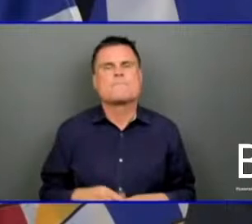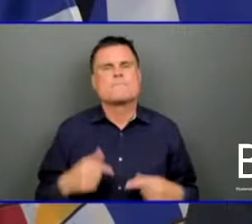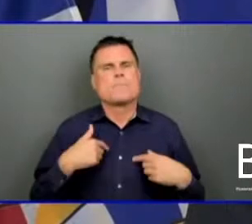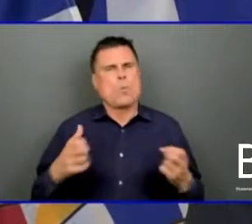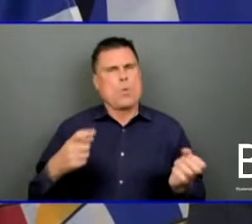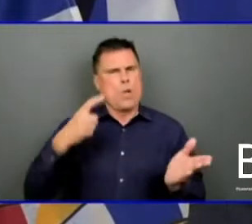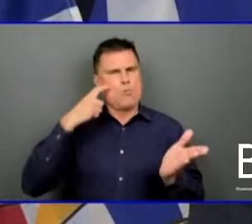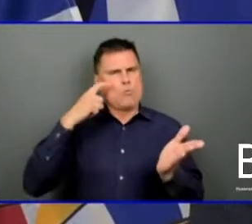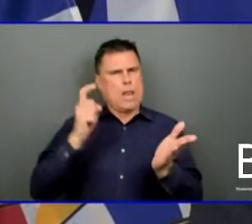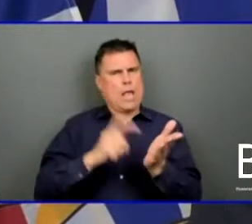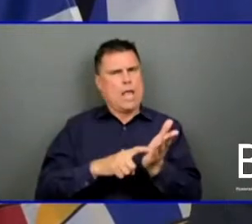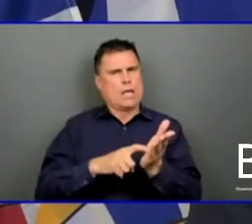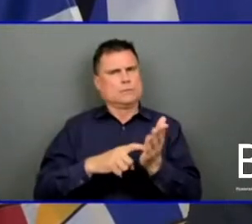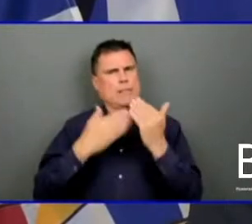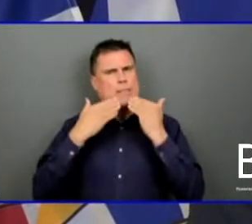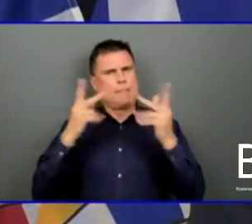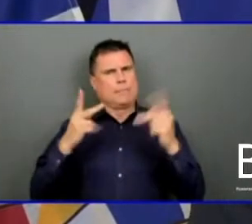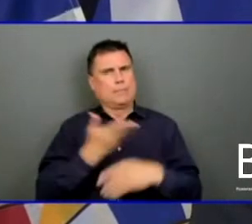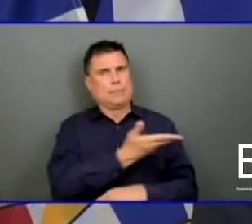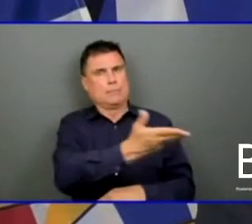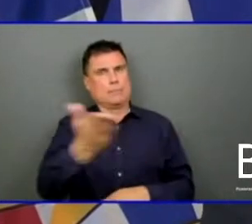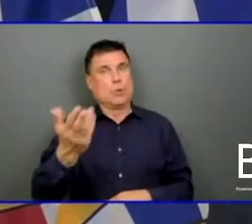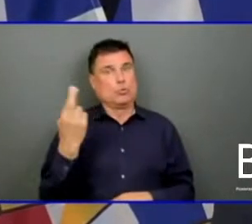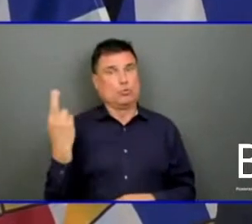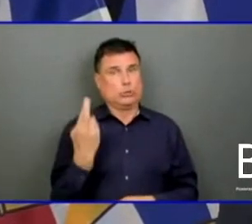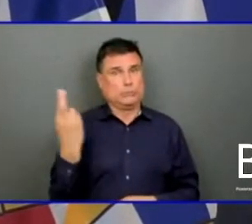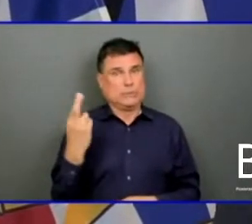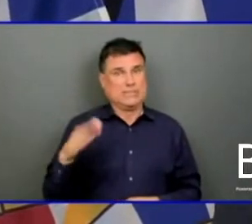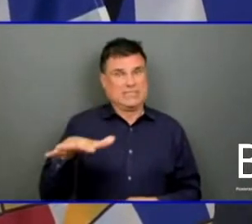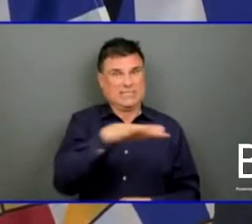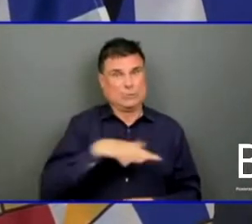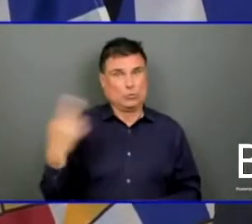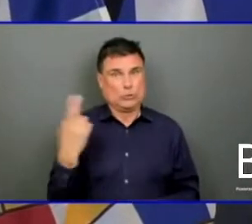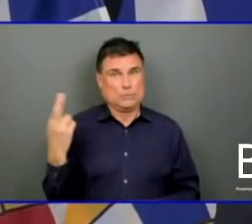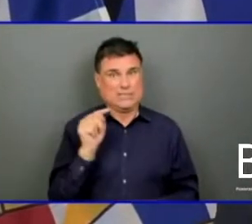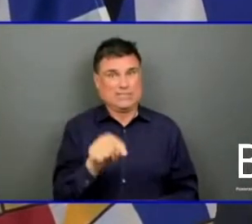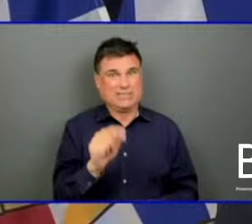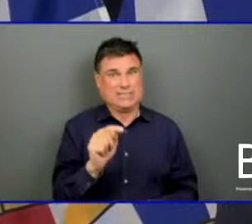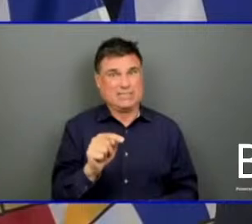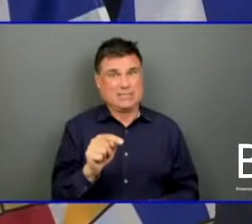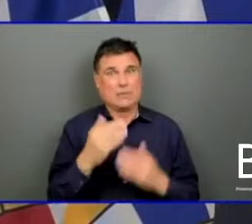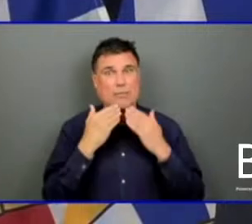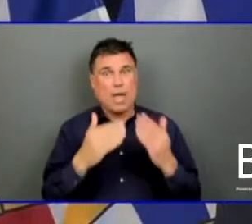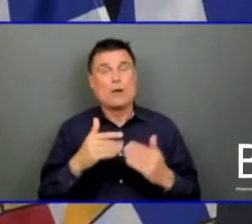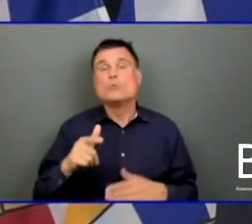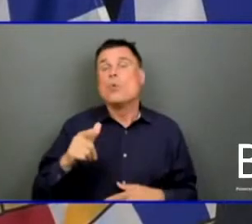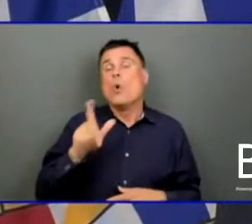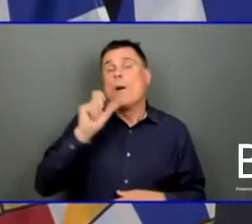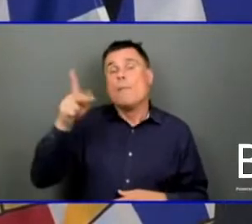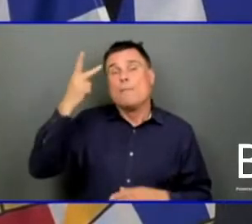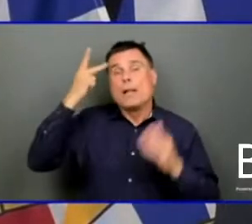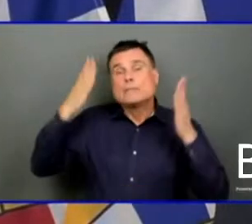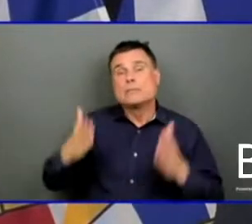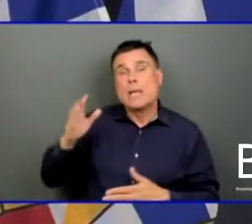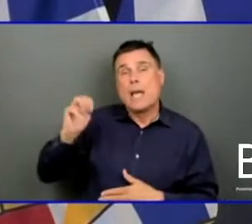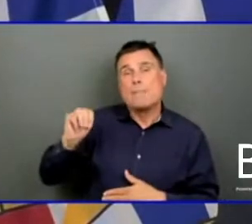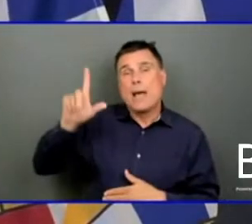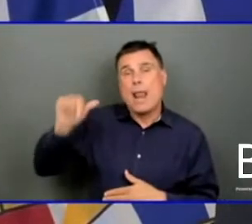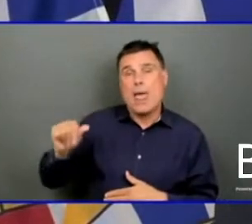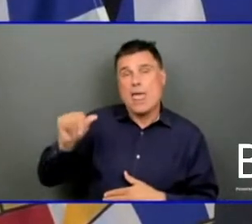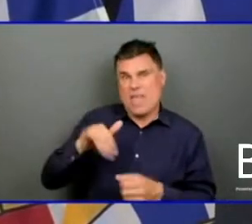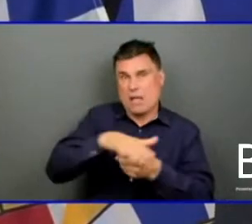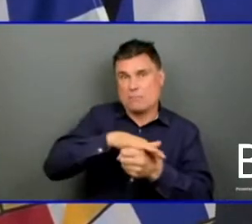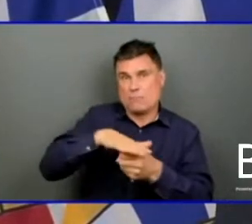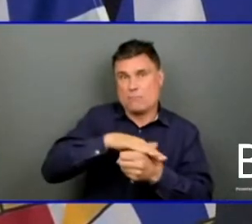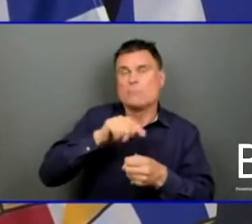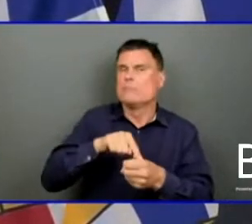our MLAs who have been incredible leaders. 那么他也是卫生厅长嘛，要做政